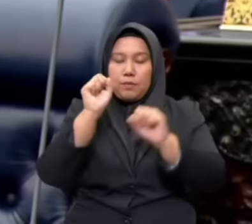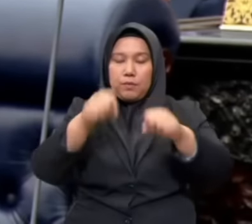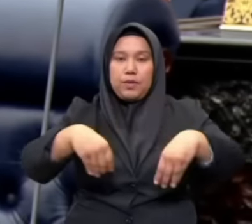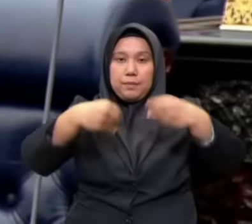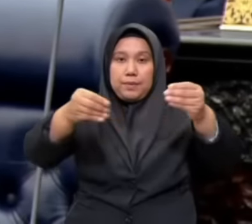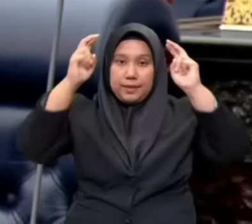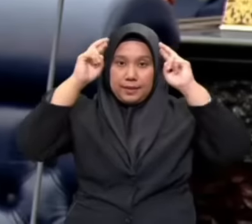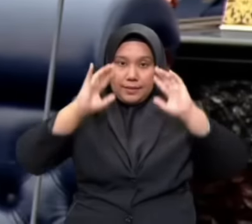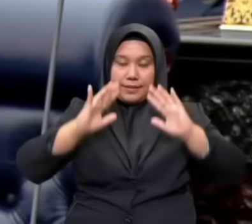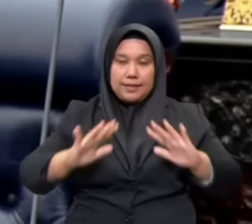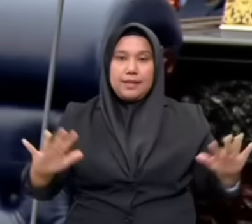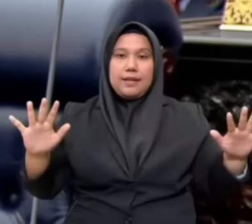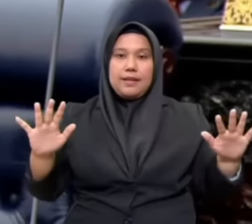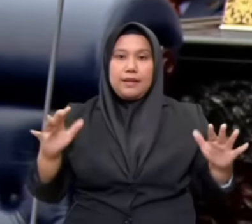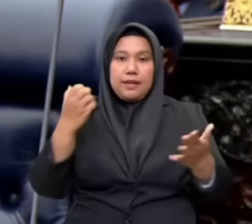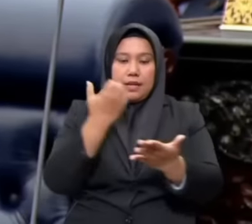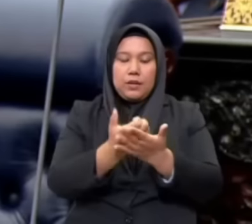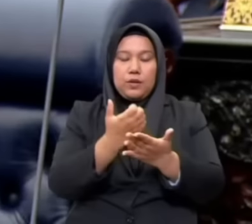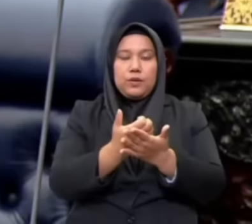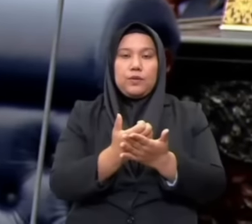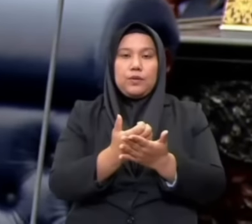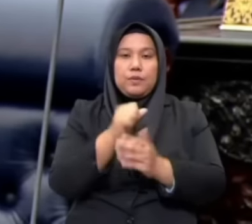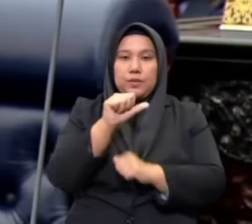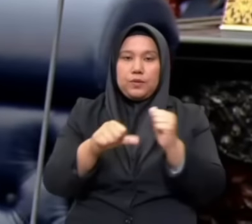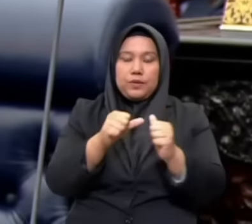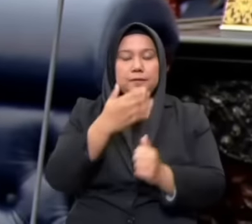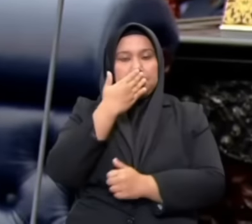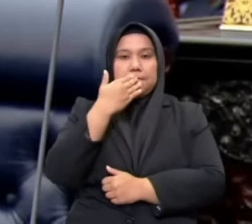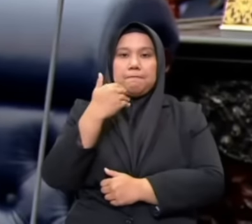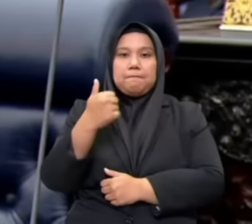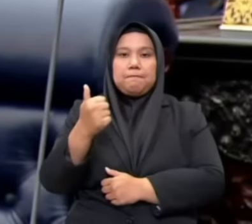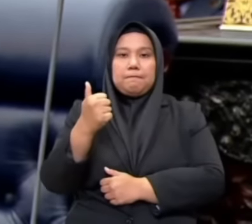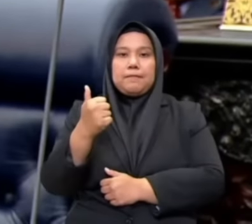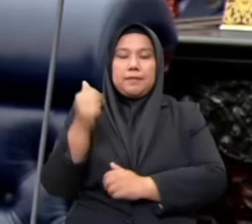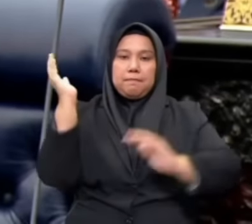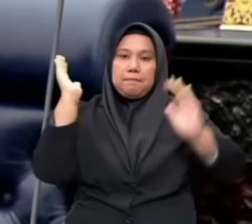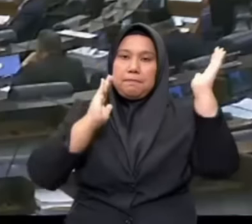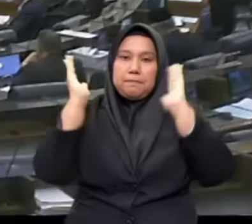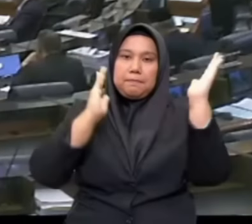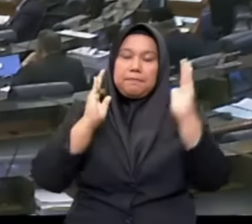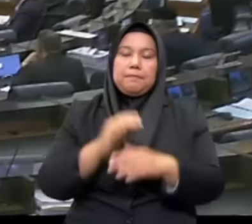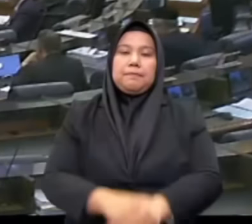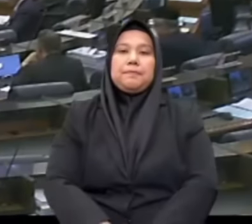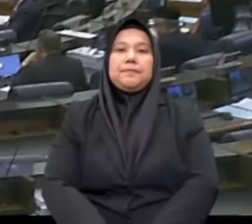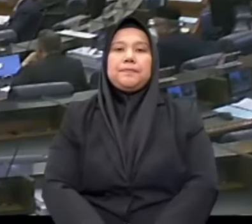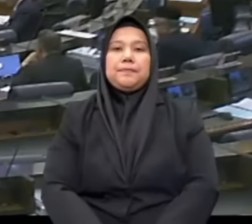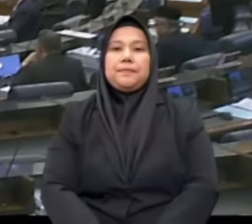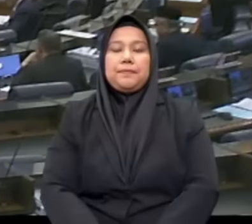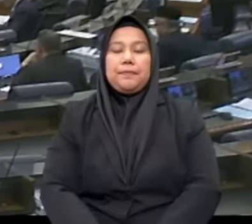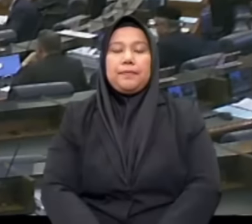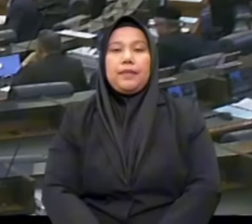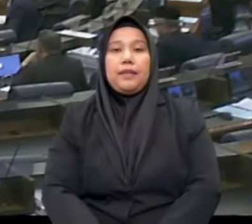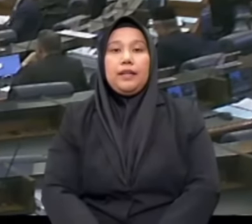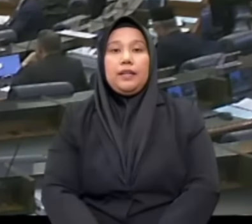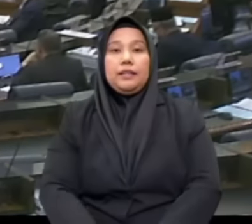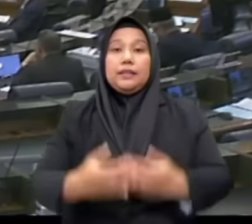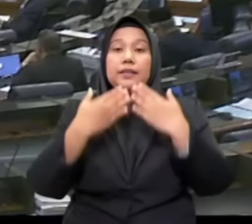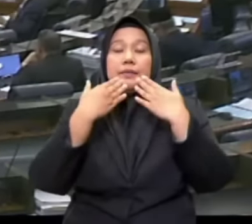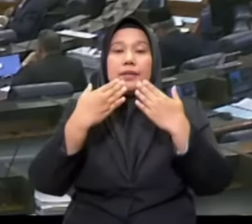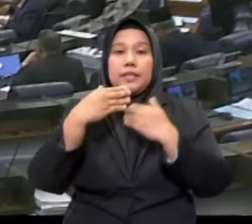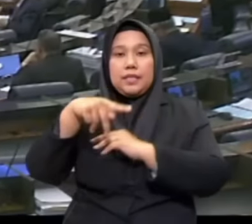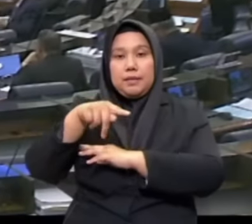sejahteraan ekonomi sosial, ekonomi yang baik kepada negara kita. Terima kasih Tuan Yang Pertua. Yang Amat Berhormat, terima kasih Paya